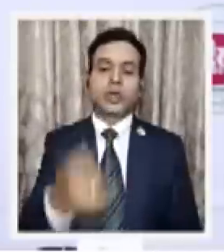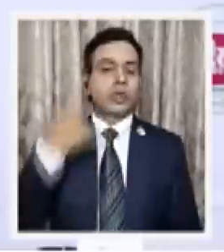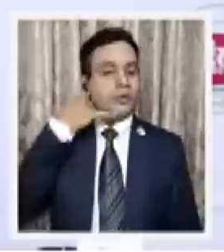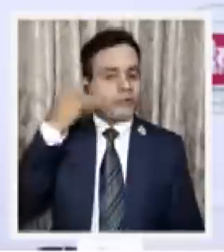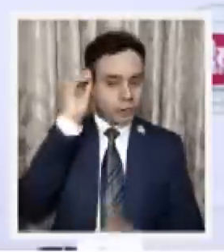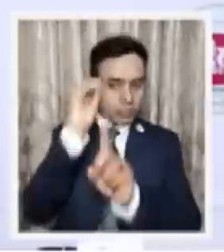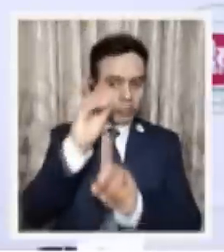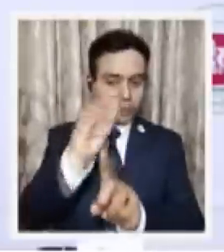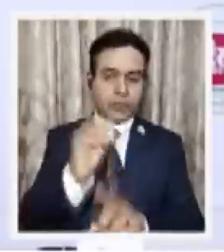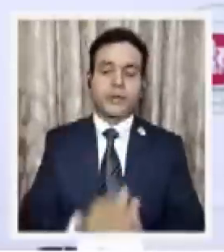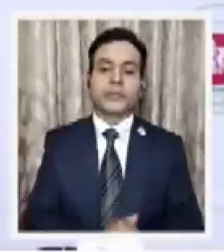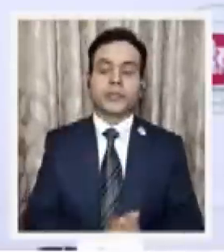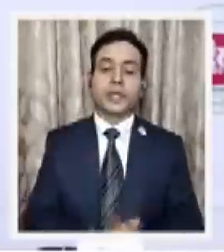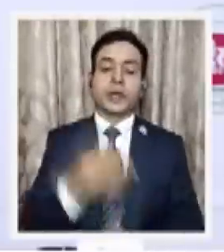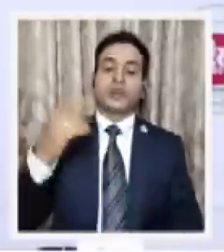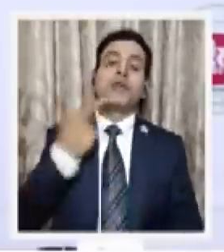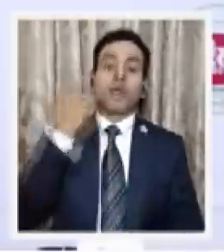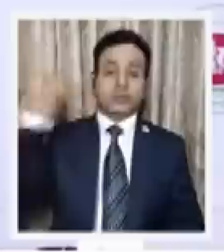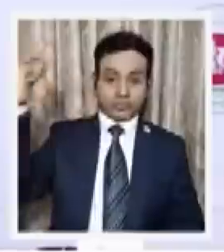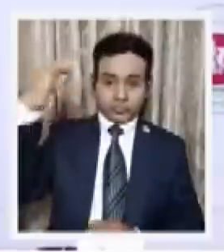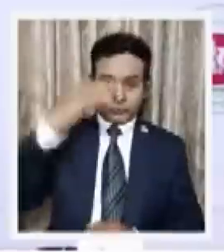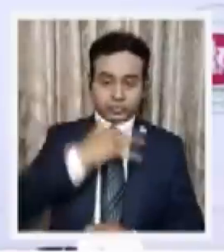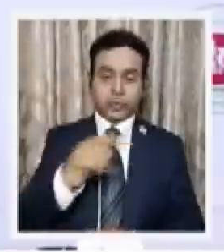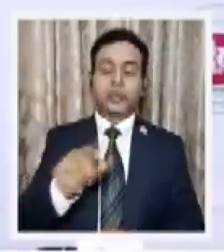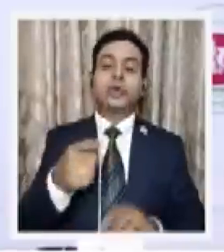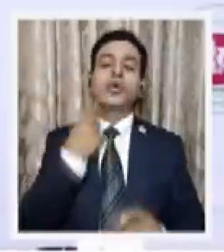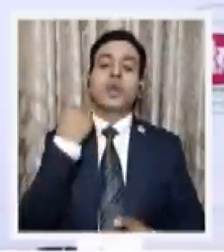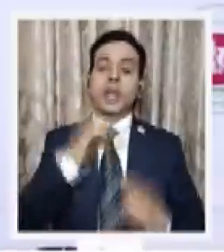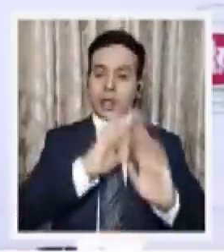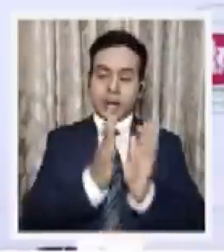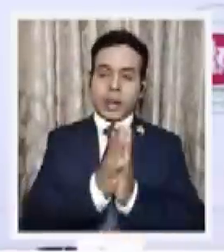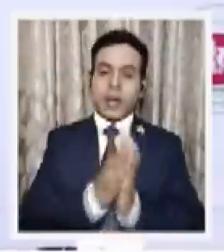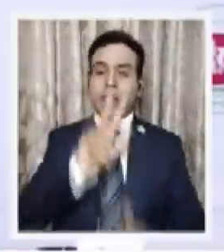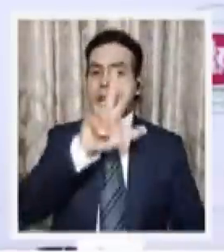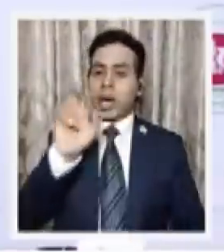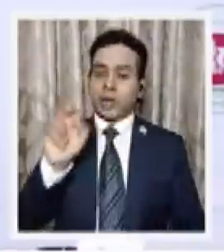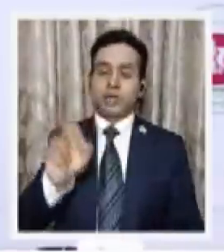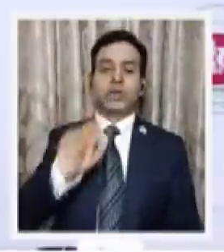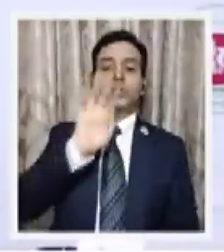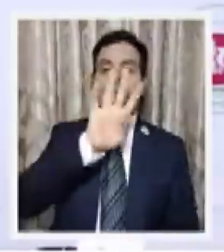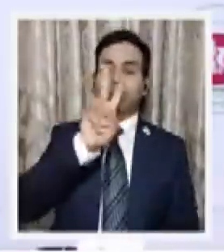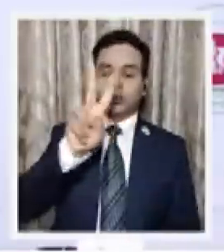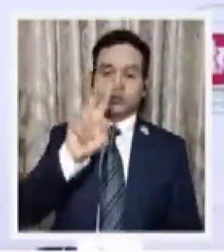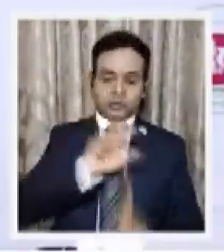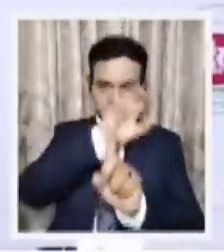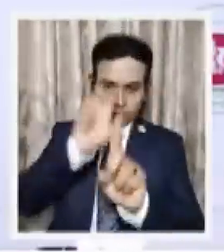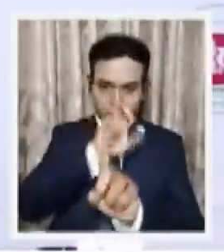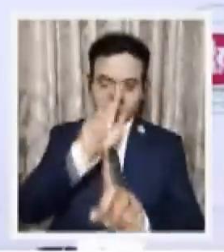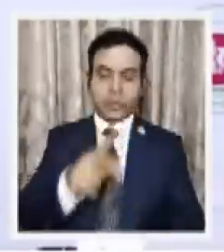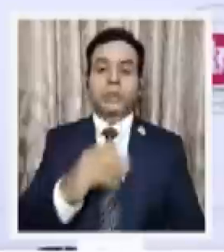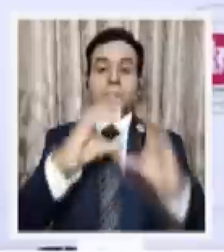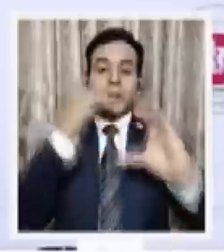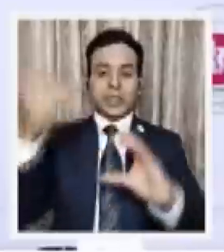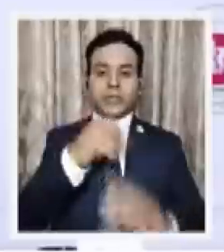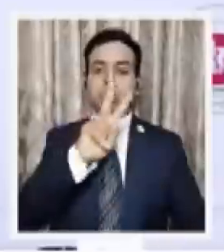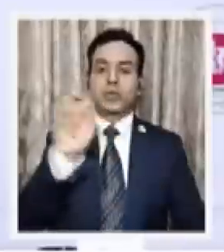স্ক্রিনিং কার্যক্রম, 3টি আন্তর্জাতিক বিমানবন্দরে 24 ঘন্টায় স্ক্রিনিং হয়েছে 842 জন, সকল স্থলবন্দরে